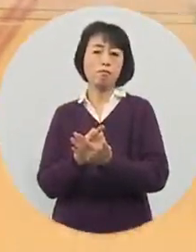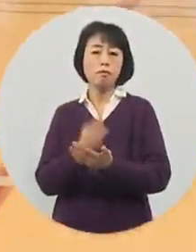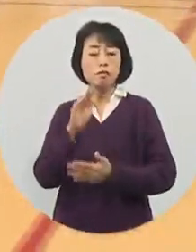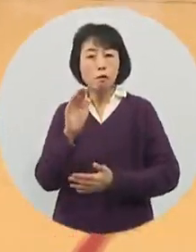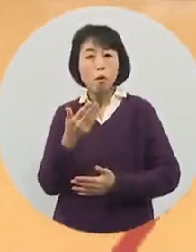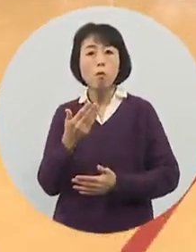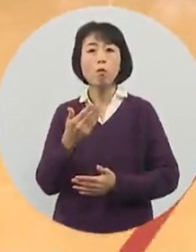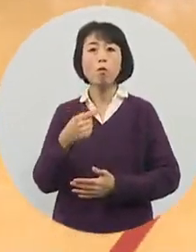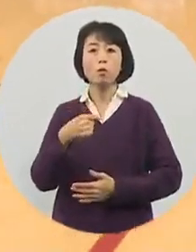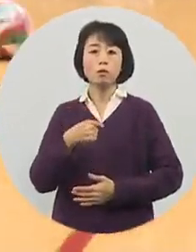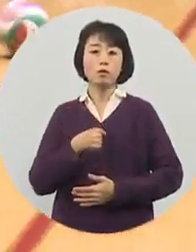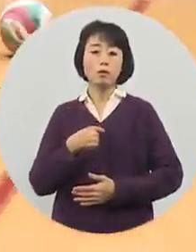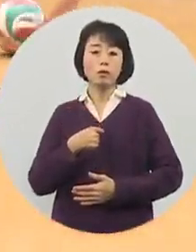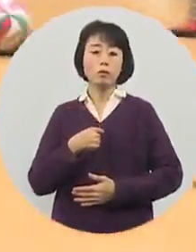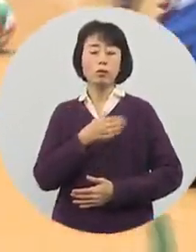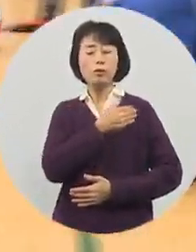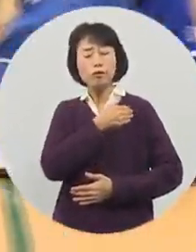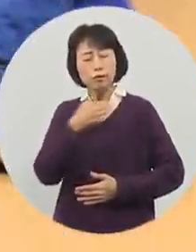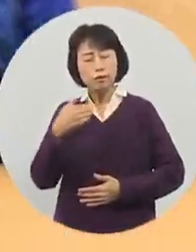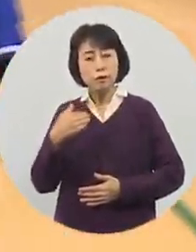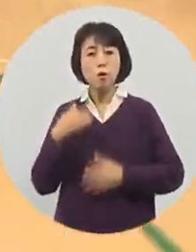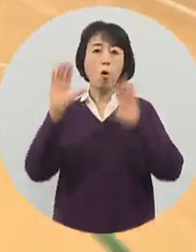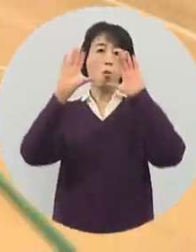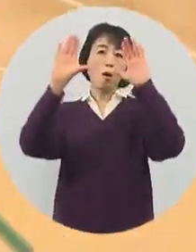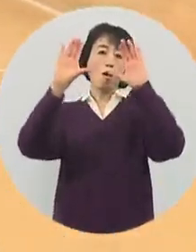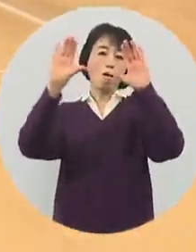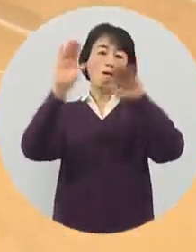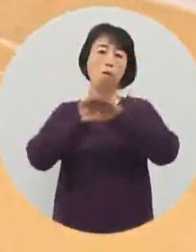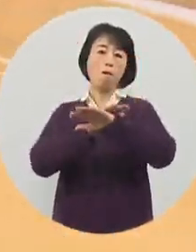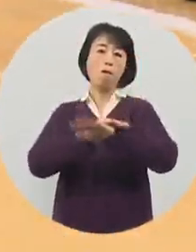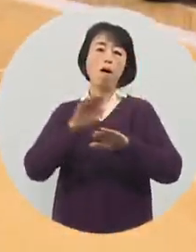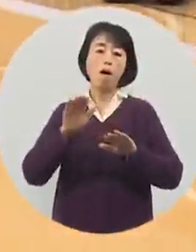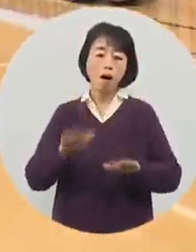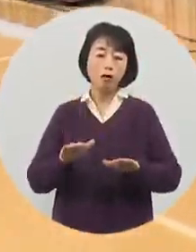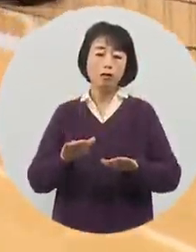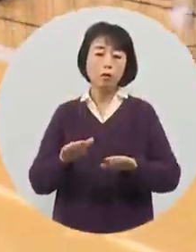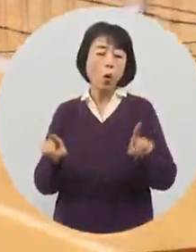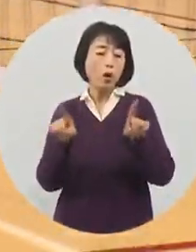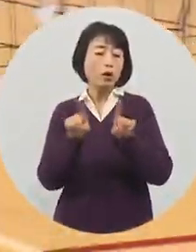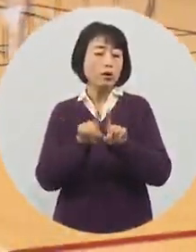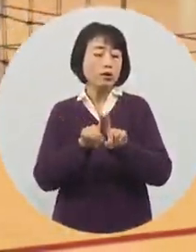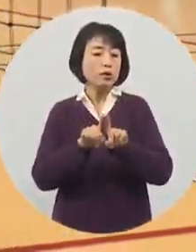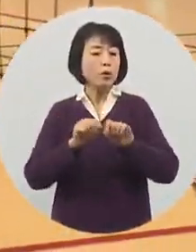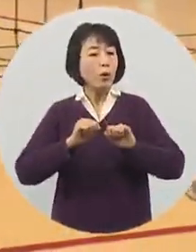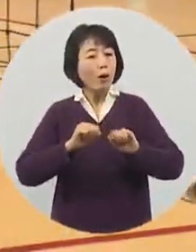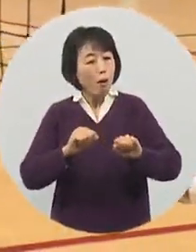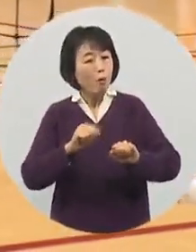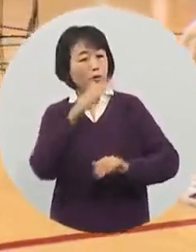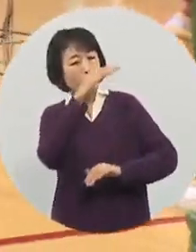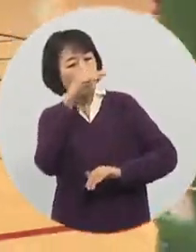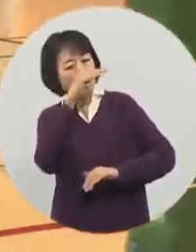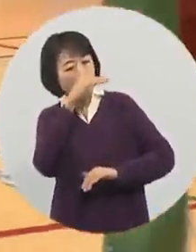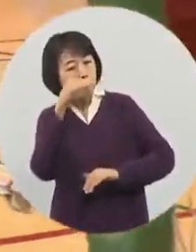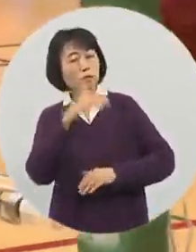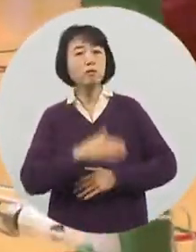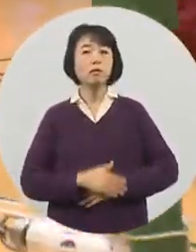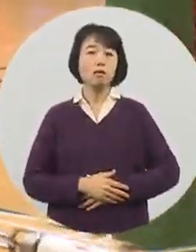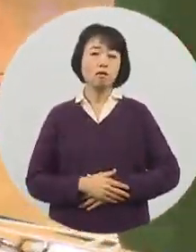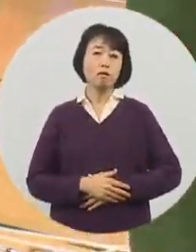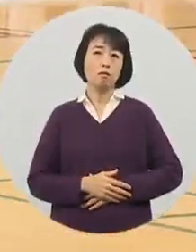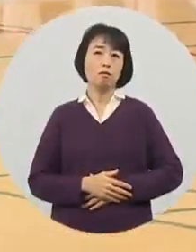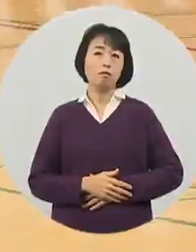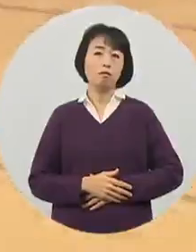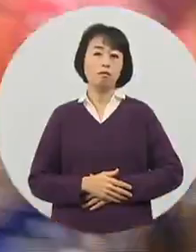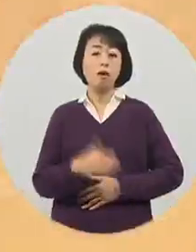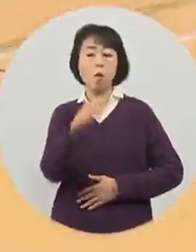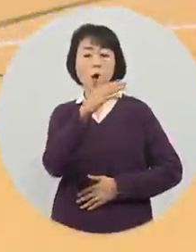ど僕にもできるバレーボールがあるんだよってことで、柳沢さんちょっとやってみようよってことで、財団の職員もですね一緒